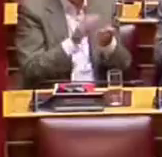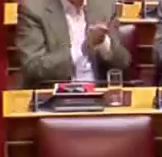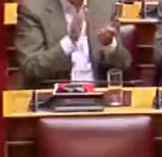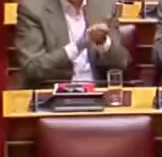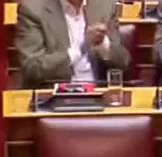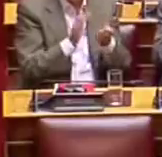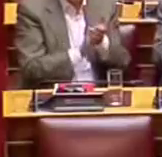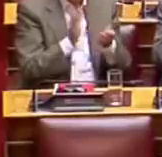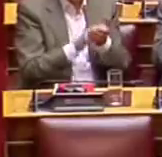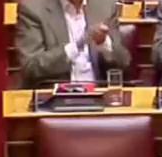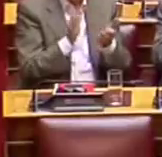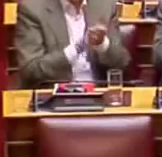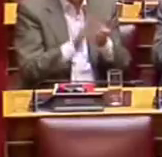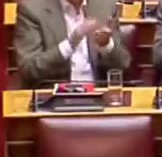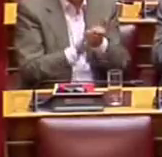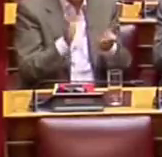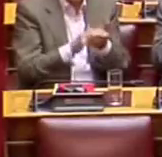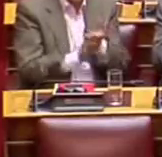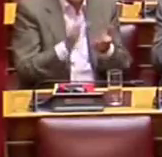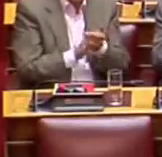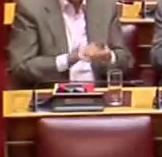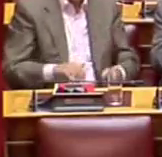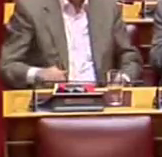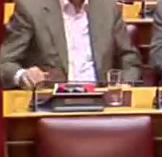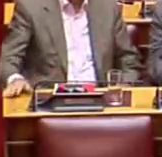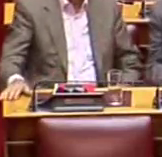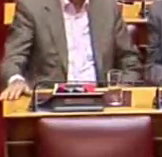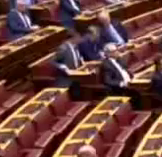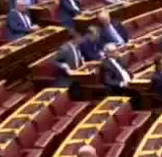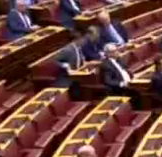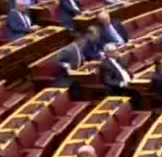Δεν επιτρέπεται. Κύριε Πρόεδρε,